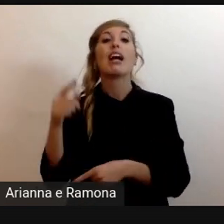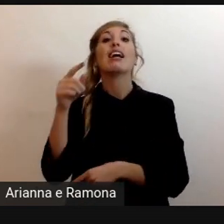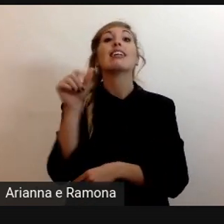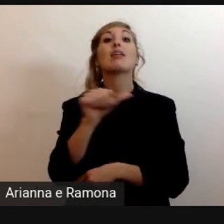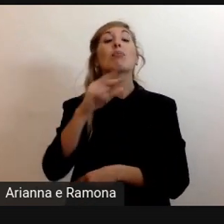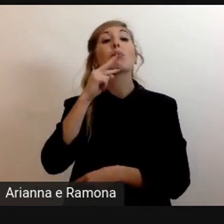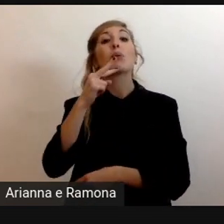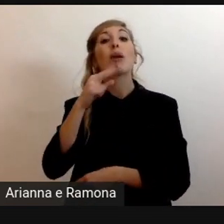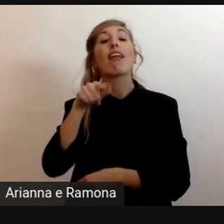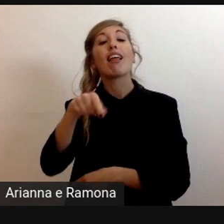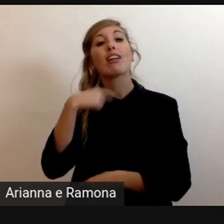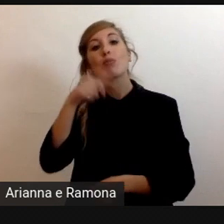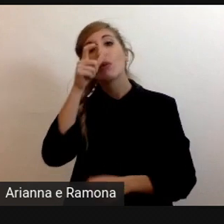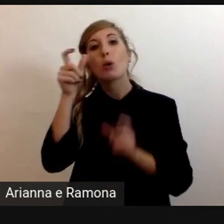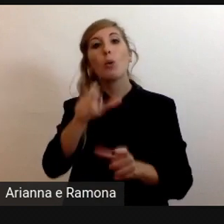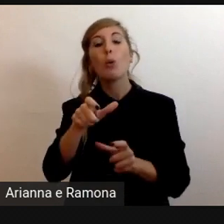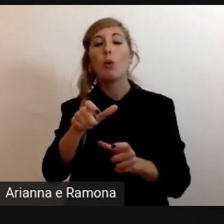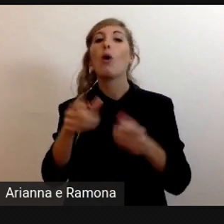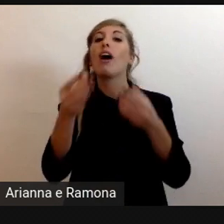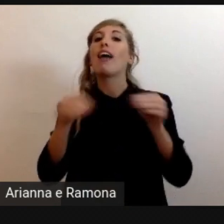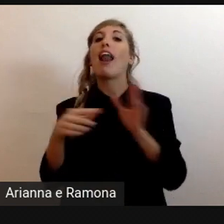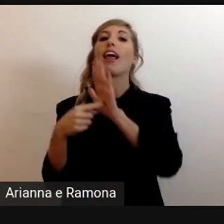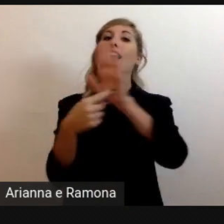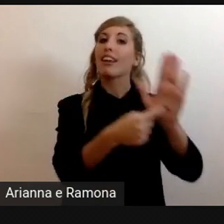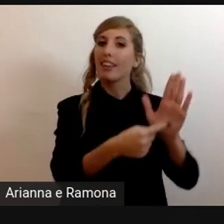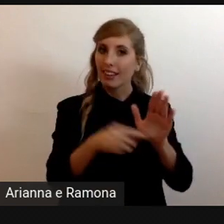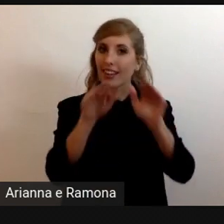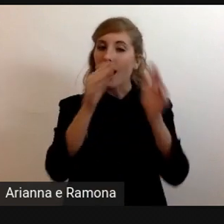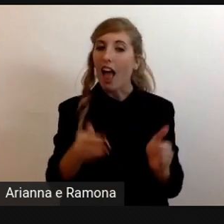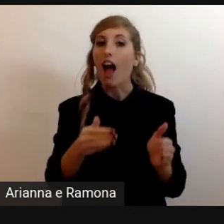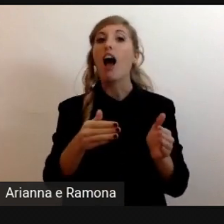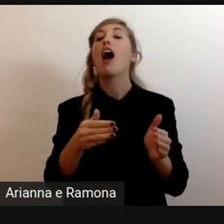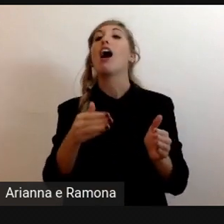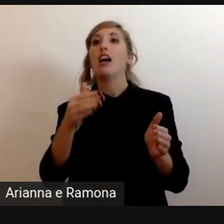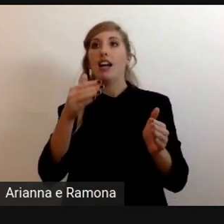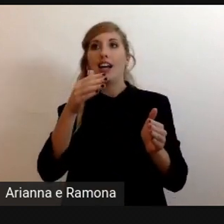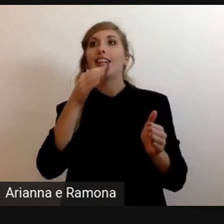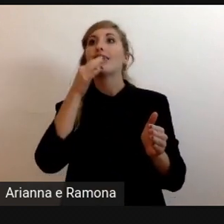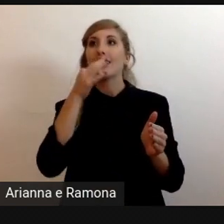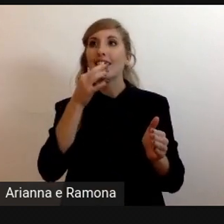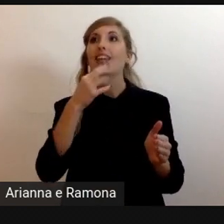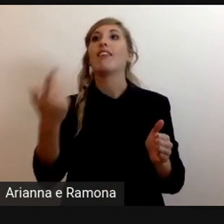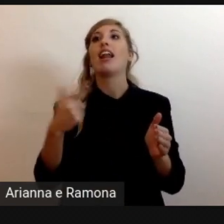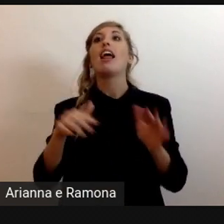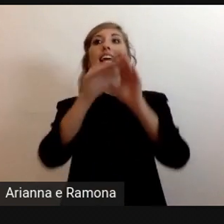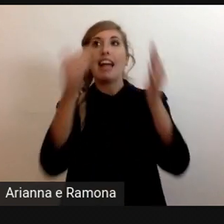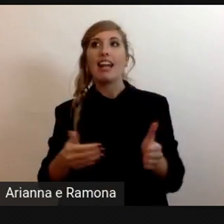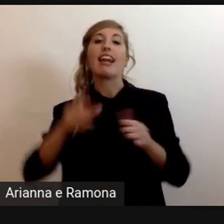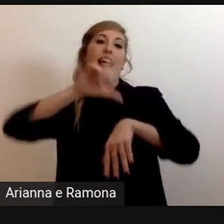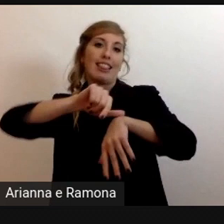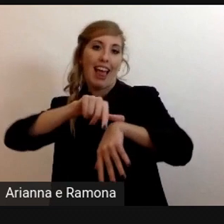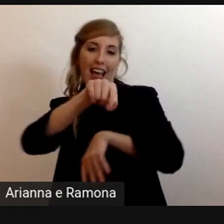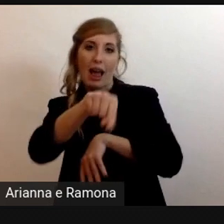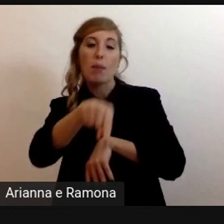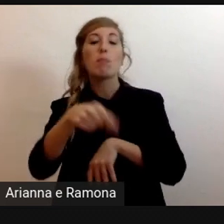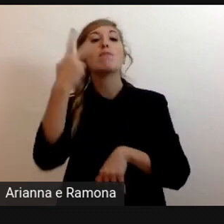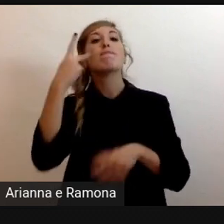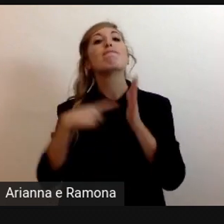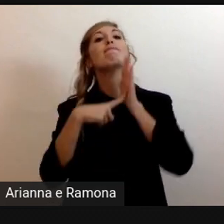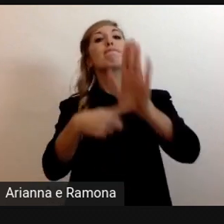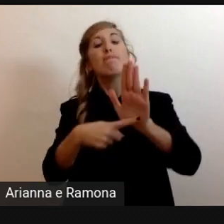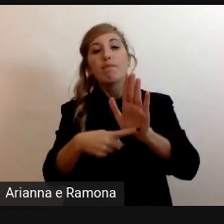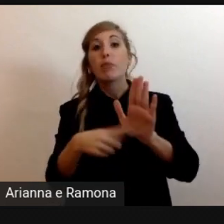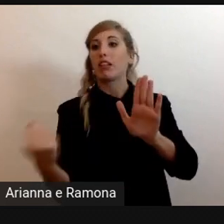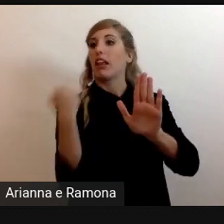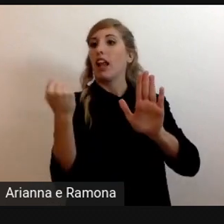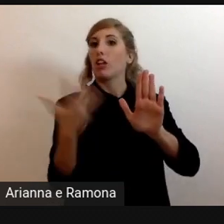dedicato alle gallerie quindi c'è il cane bis time e che dimostra la tenacia del territorio e dei produttori culturali